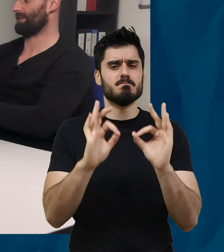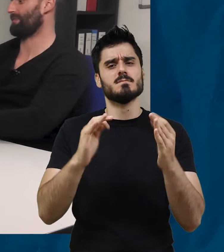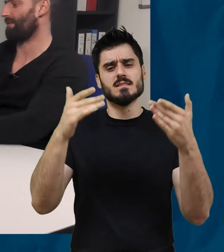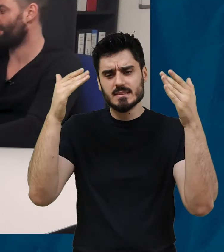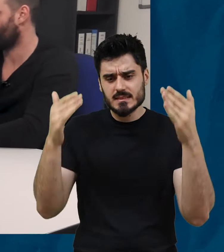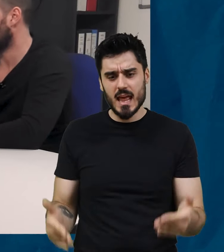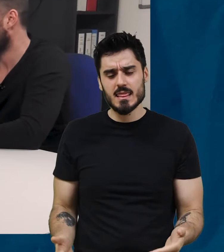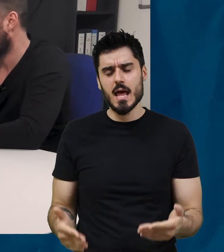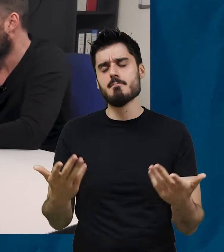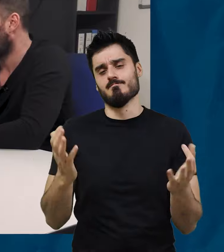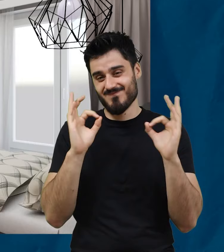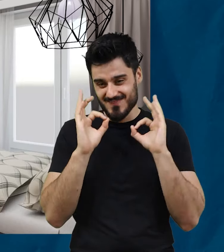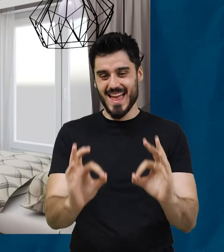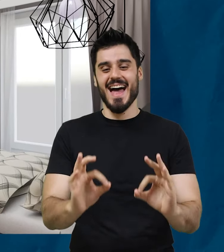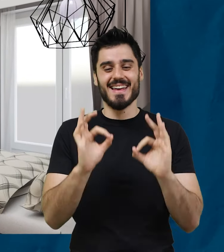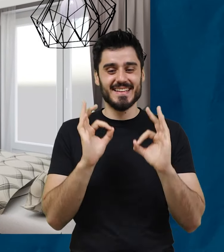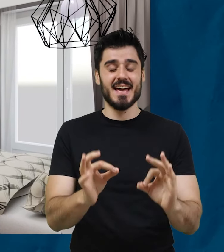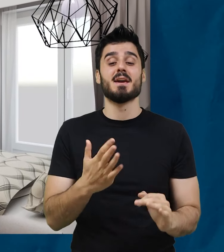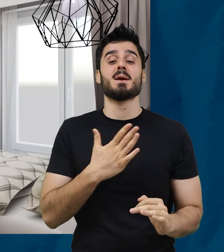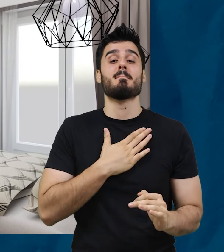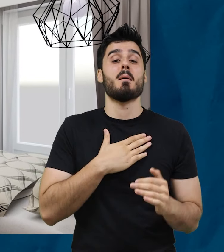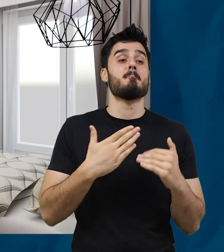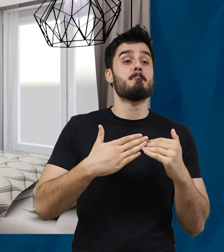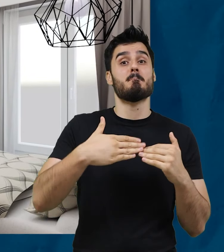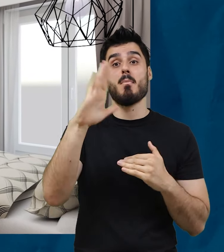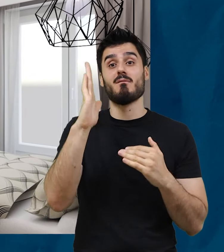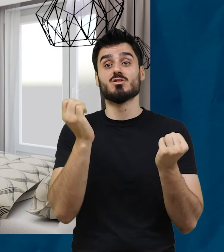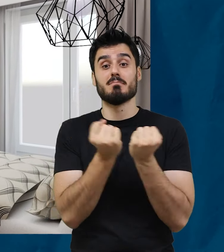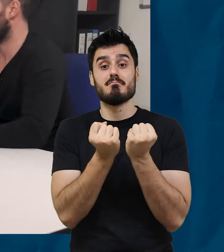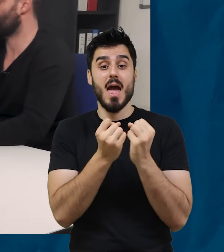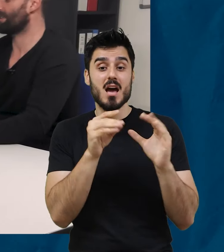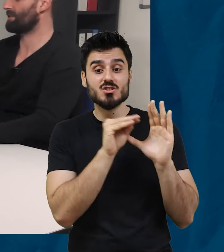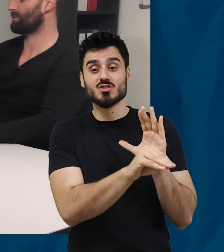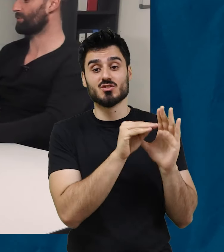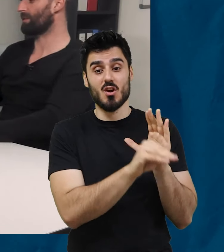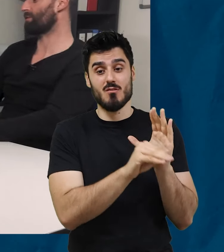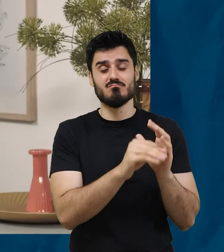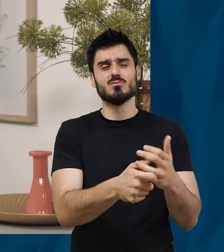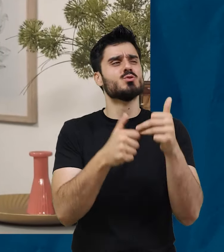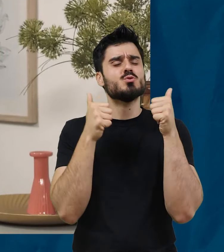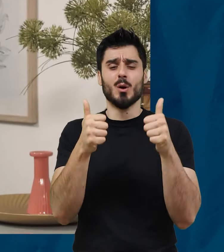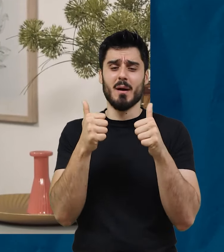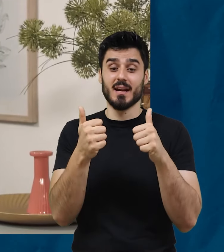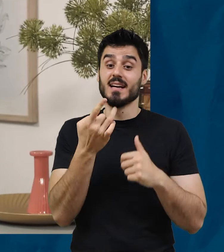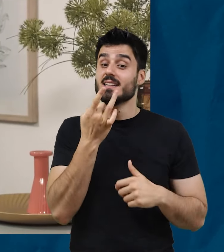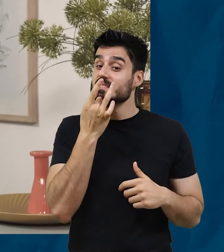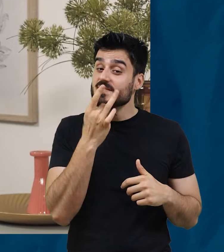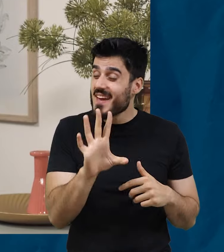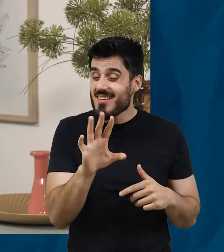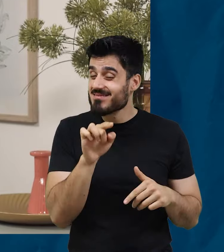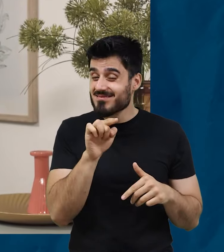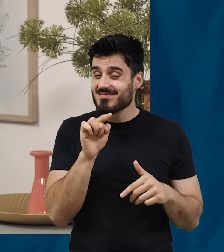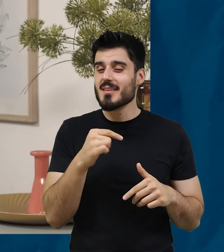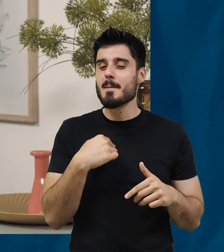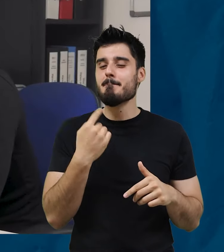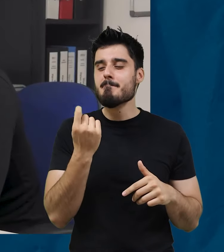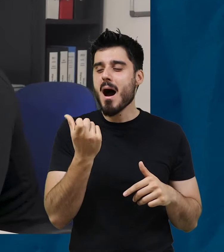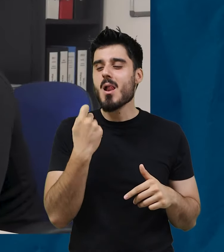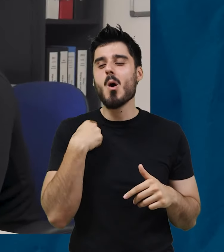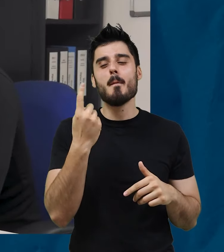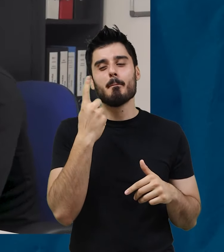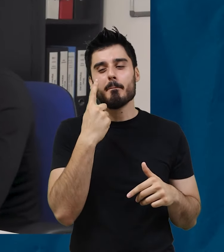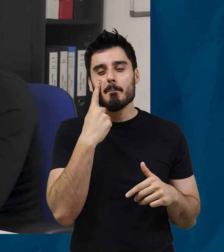виждам аз. Да, точно така. За да имаме повече место за съхранение. Наистина изглежда супер. А цветово тук малко съм се опитала